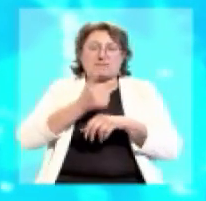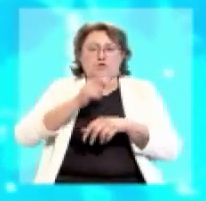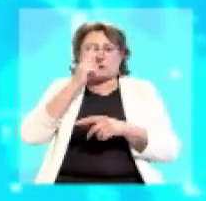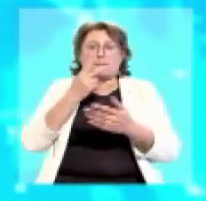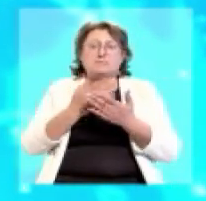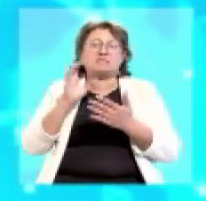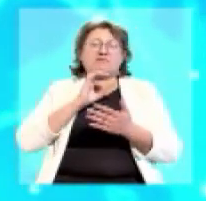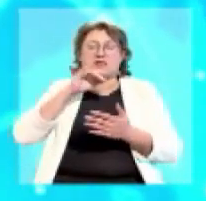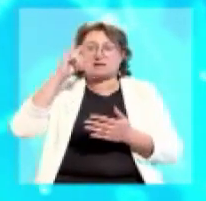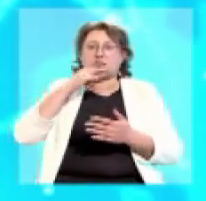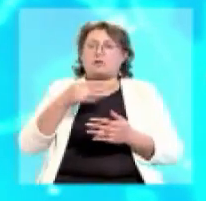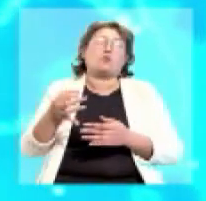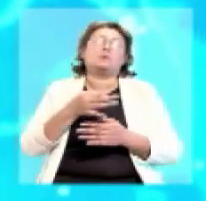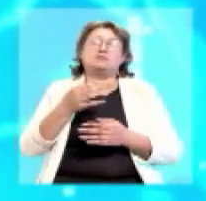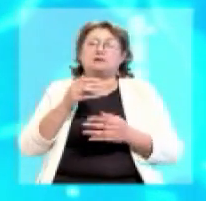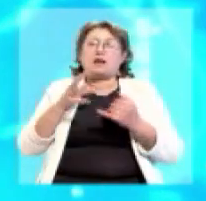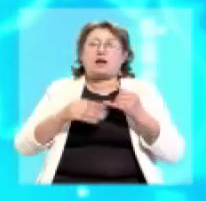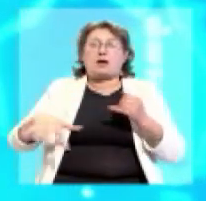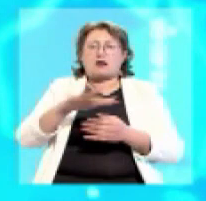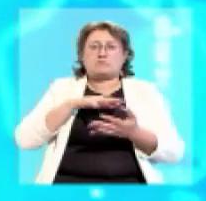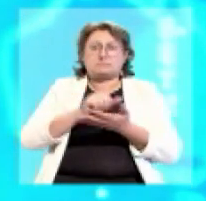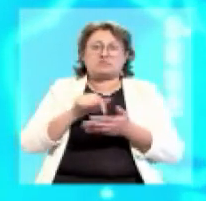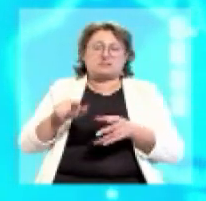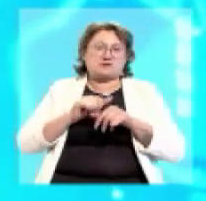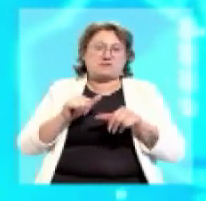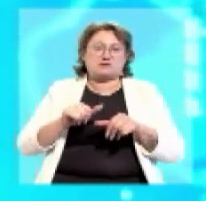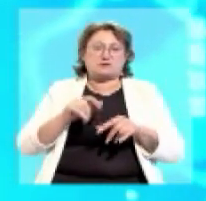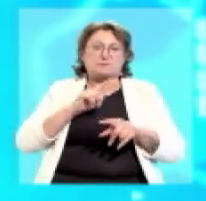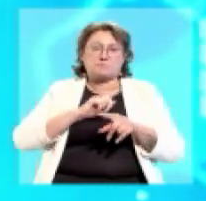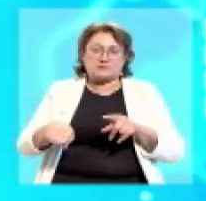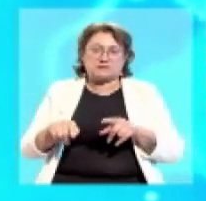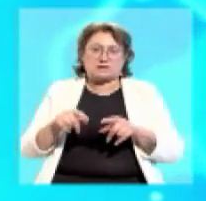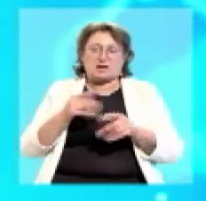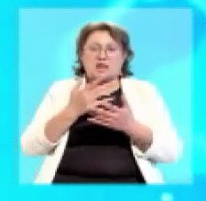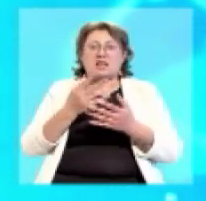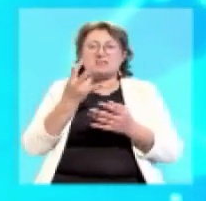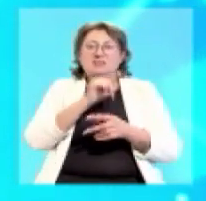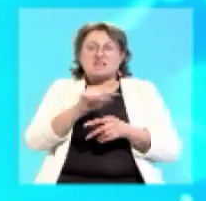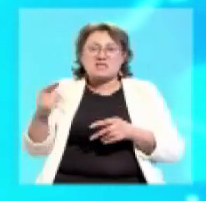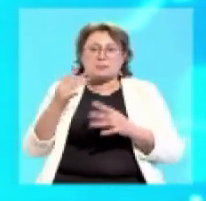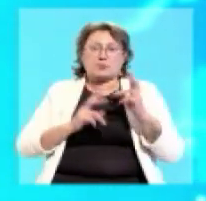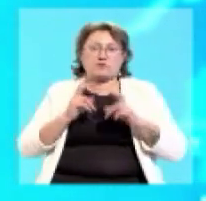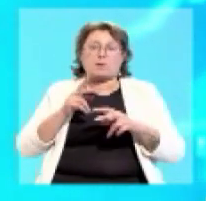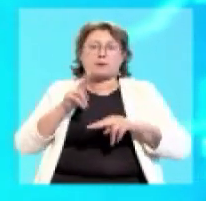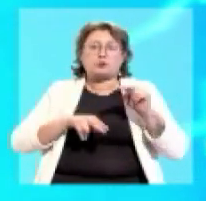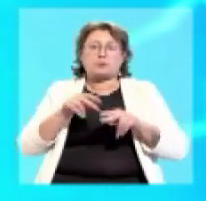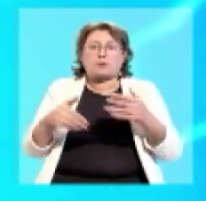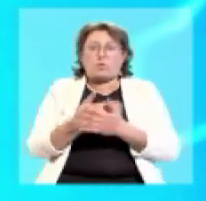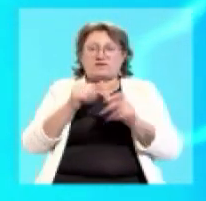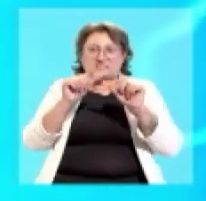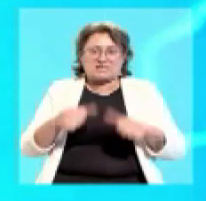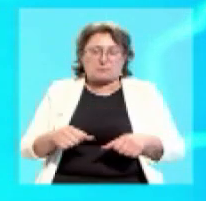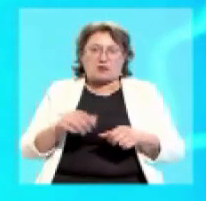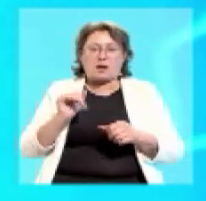привел Северо-Казахстанскую область. Аграрный сектор здесь развивается ударными темпами. Ряд производств построены по кластерной системе.